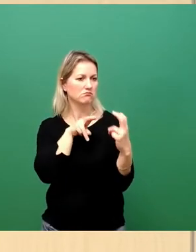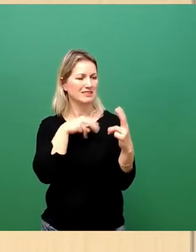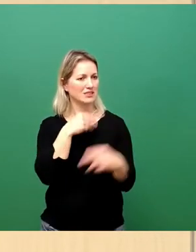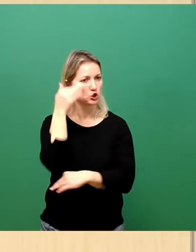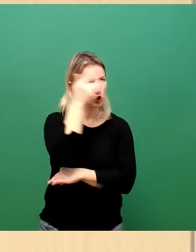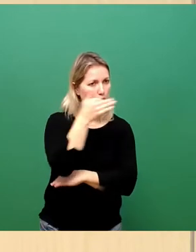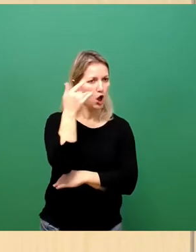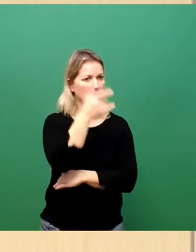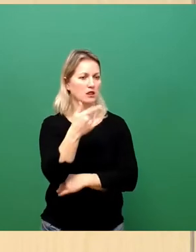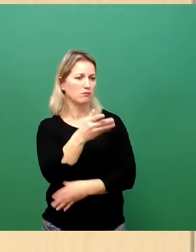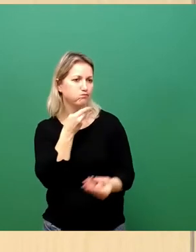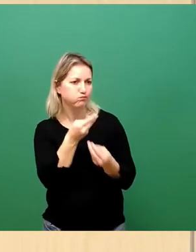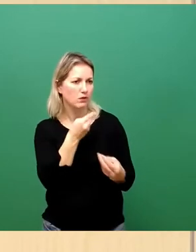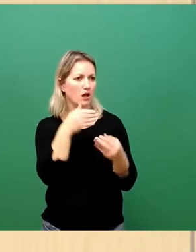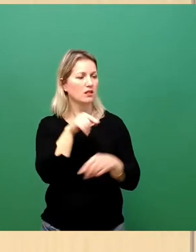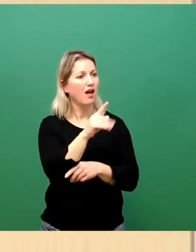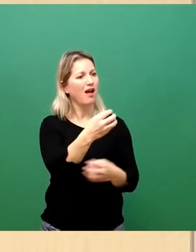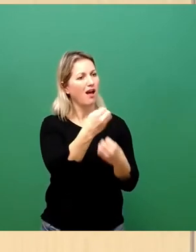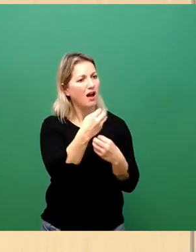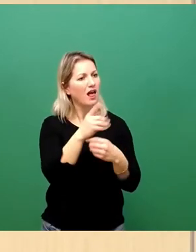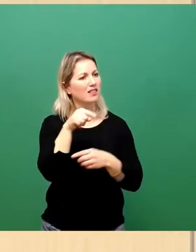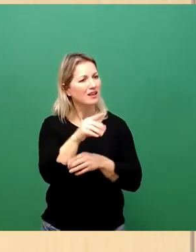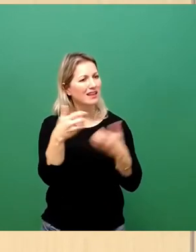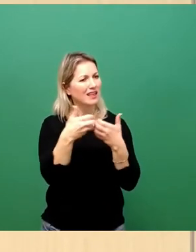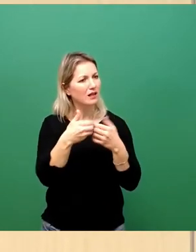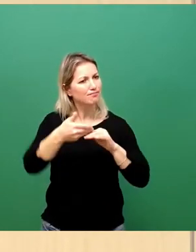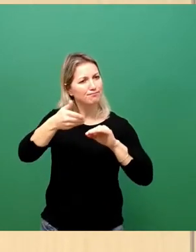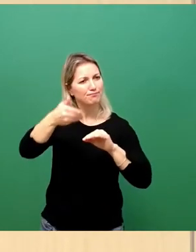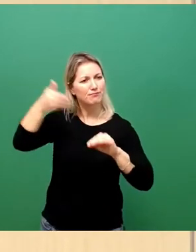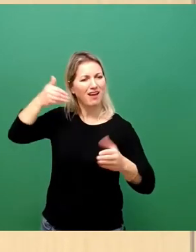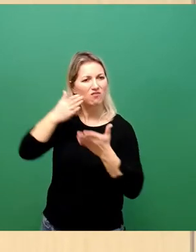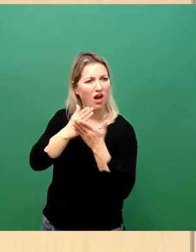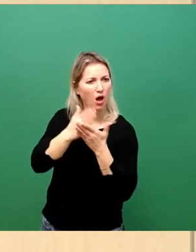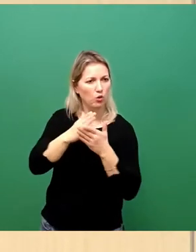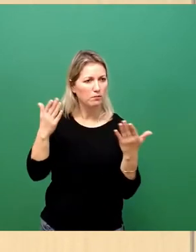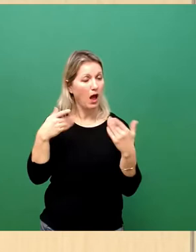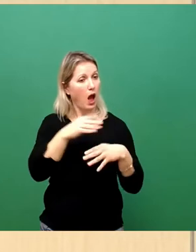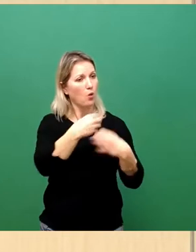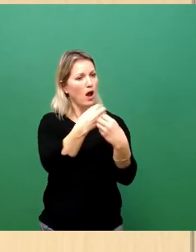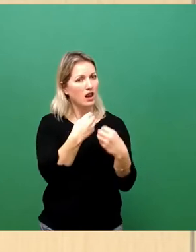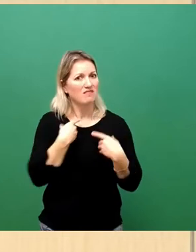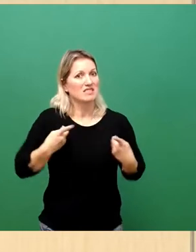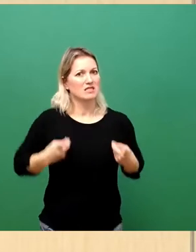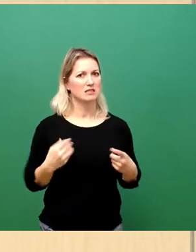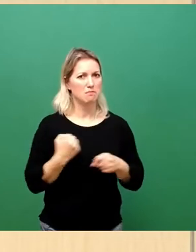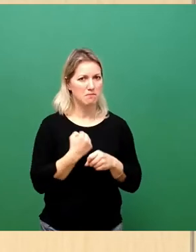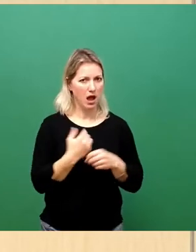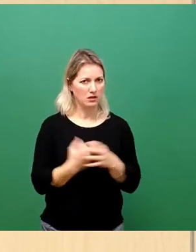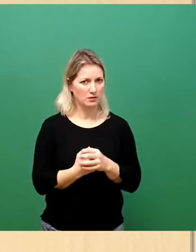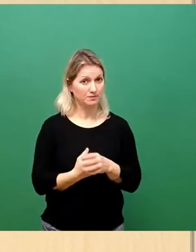Krieges erklärte, der uns auch erklärte, was man tun kann. Diese Tage haben mich ganz